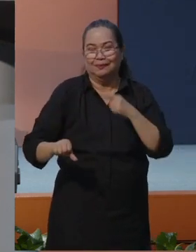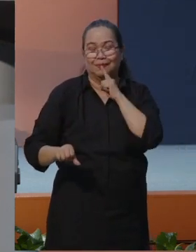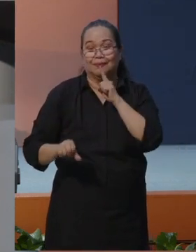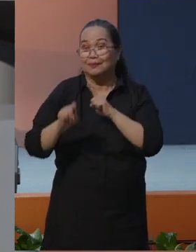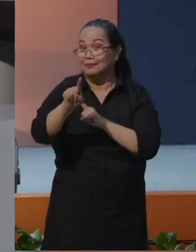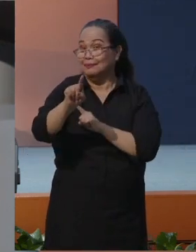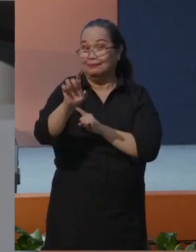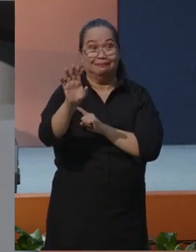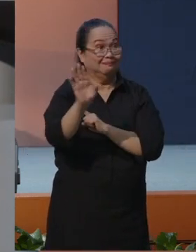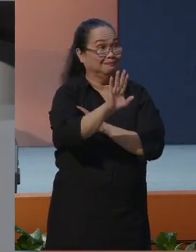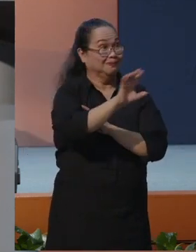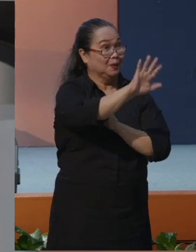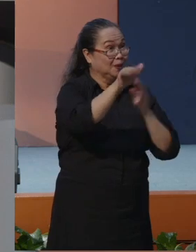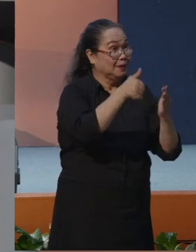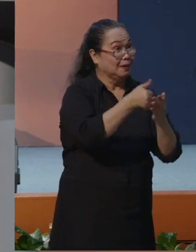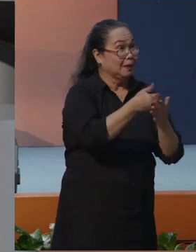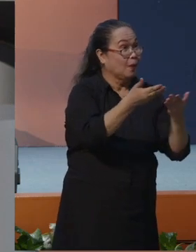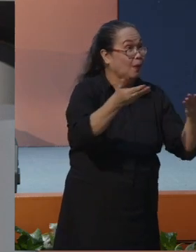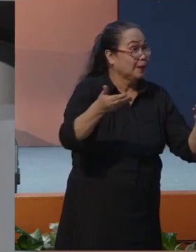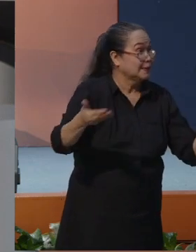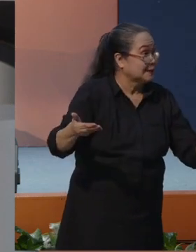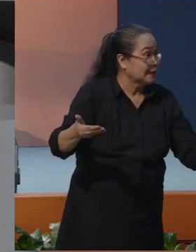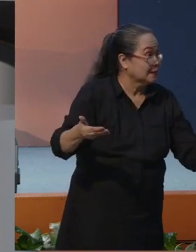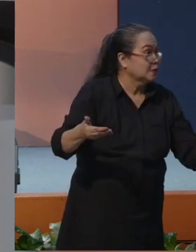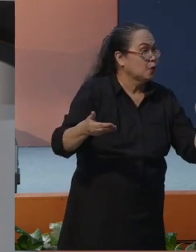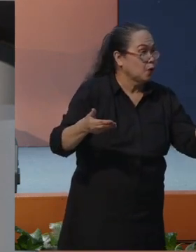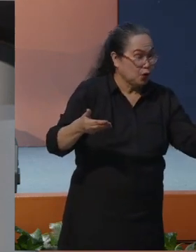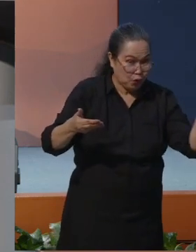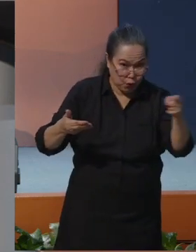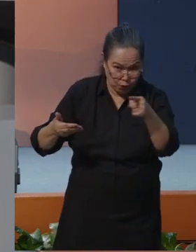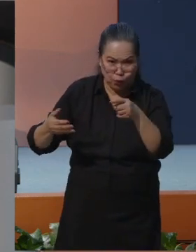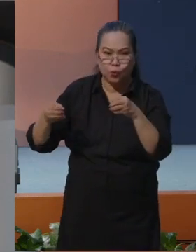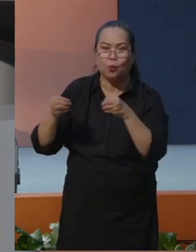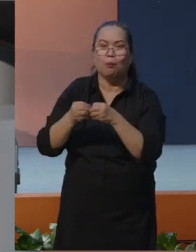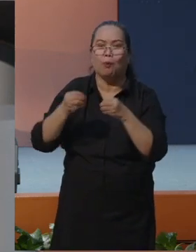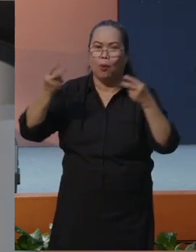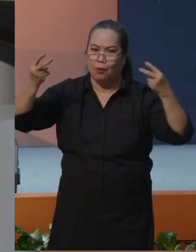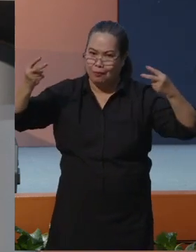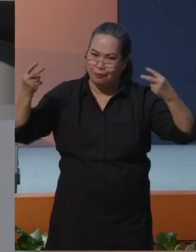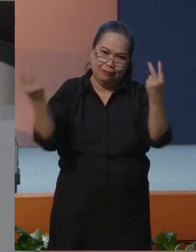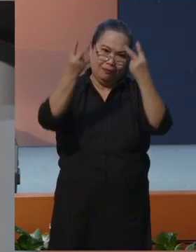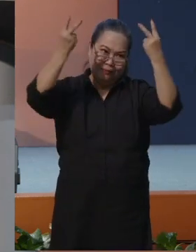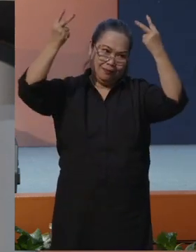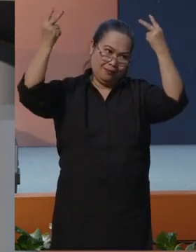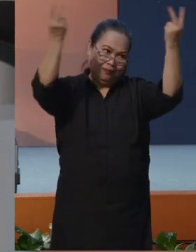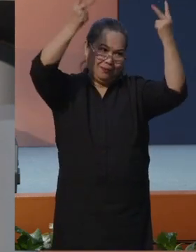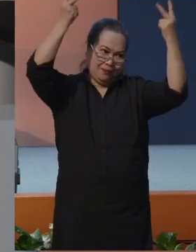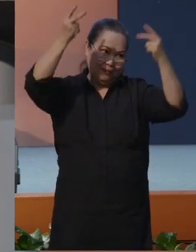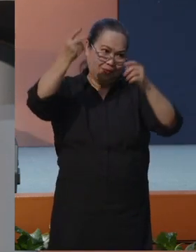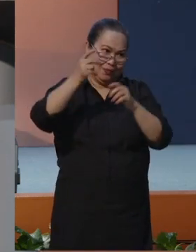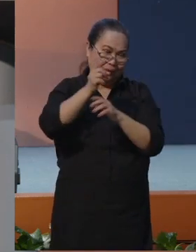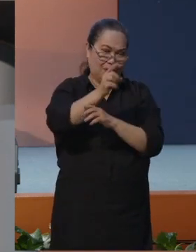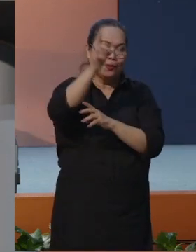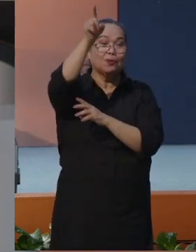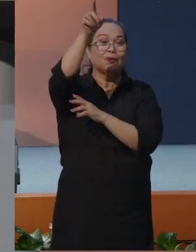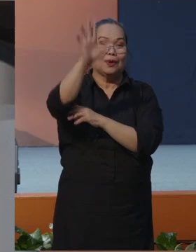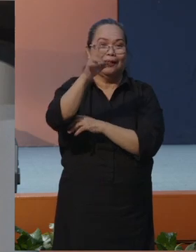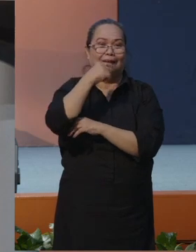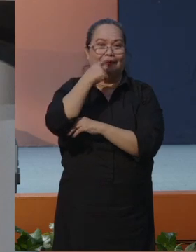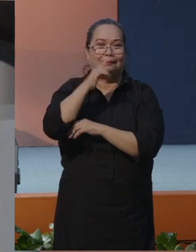8, no, in all these things, we are more than conquerors through Him who loved